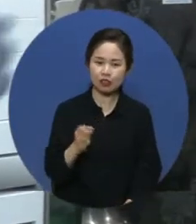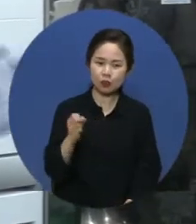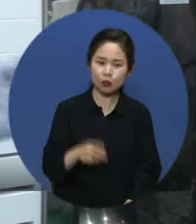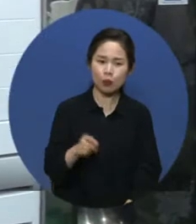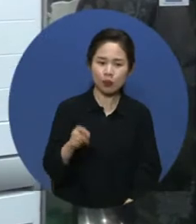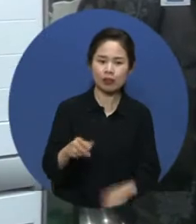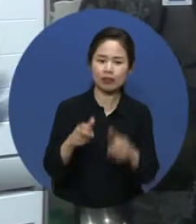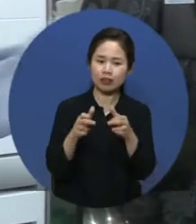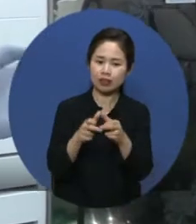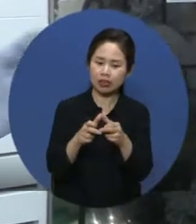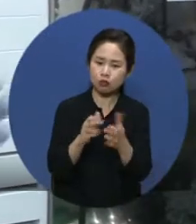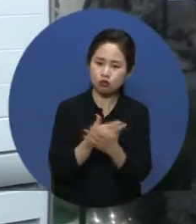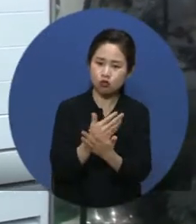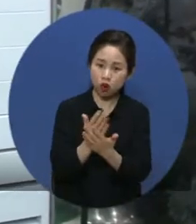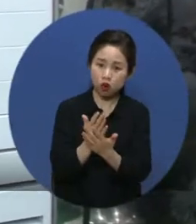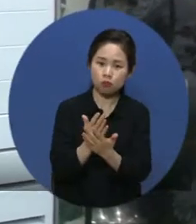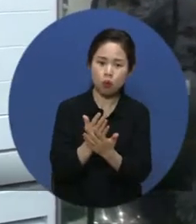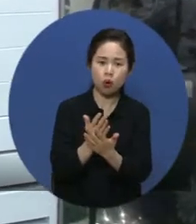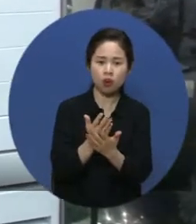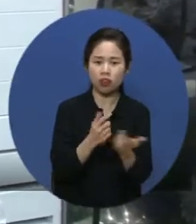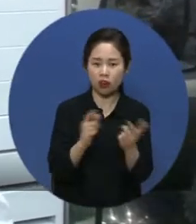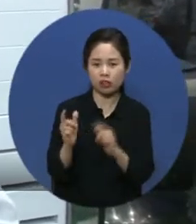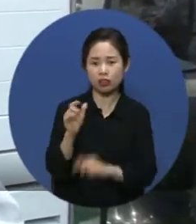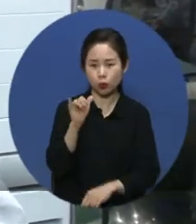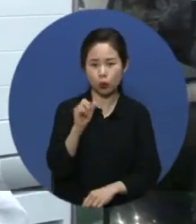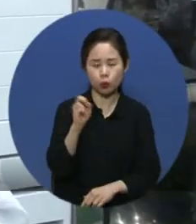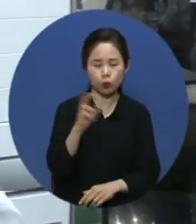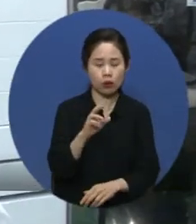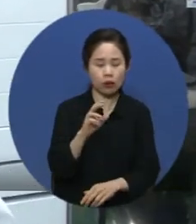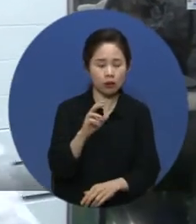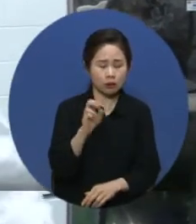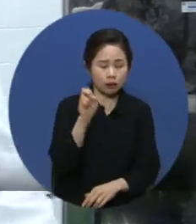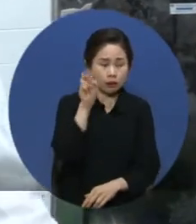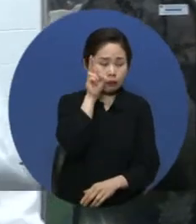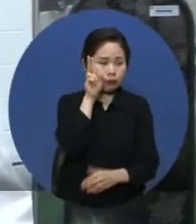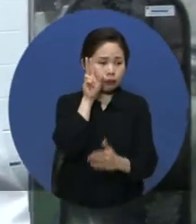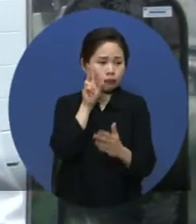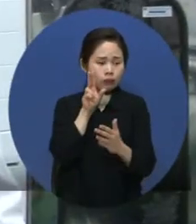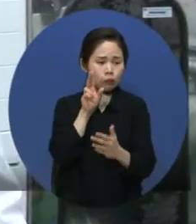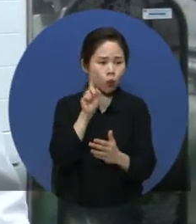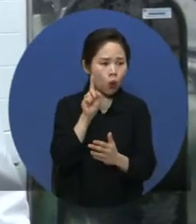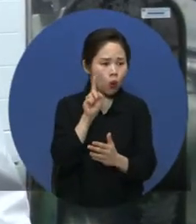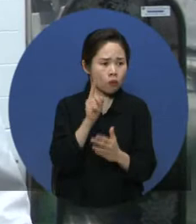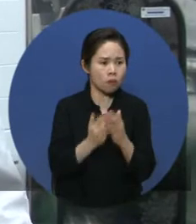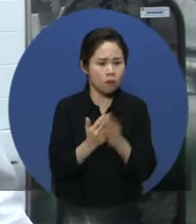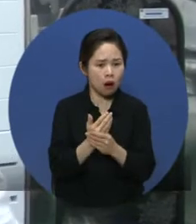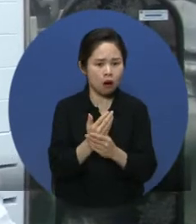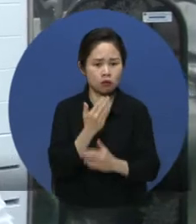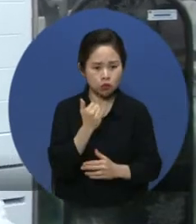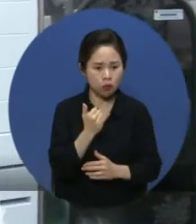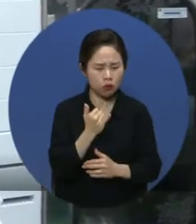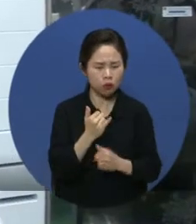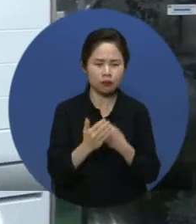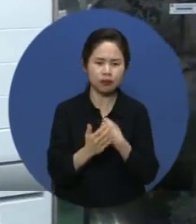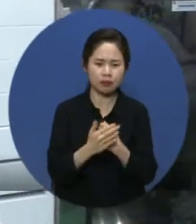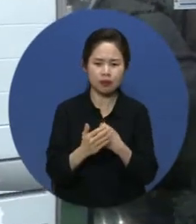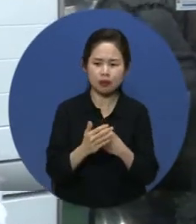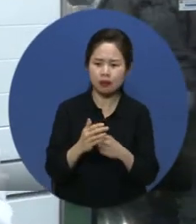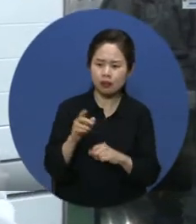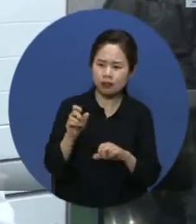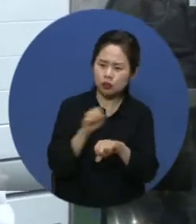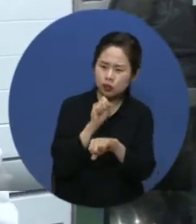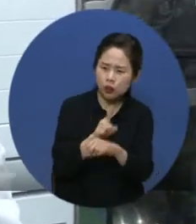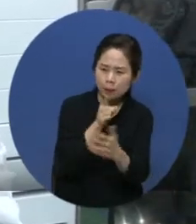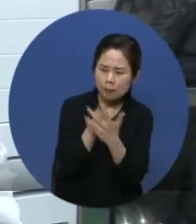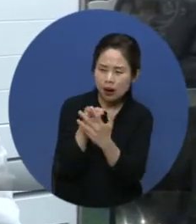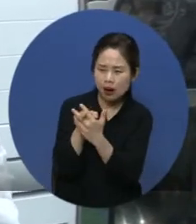아니고 되게 특이사항이 발생하기도 하고 그렇기 때문에 친구들을 알아가는 과정이 제일 시간이 많이